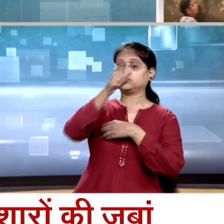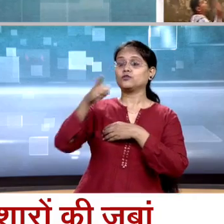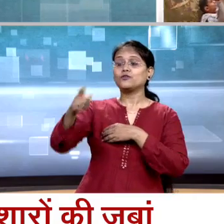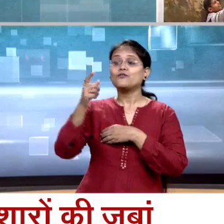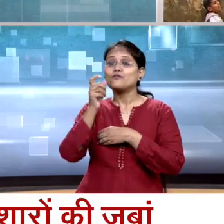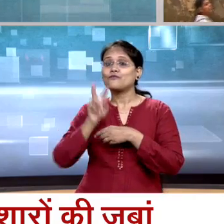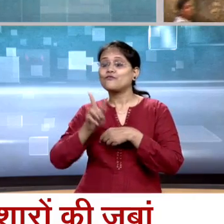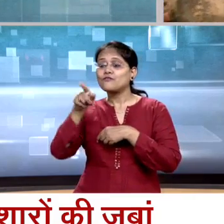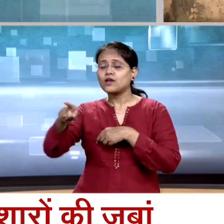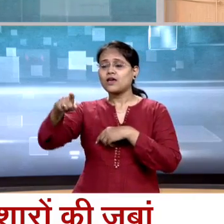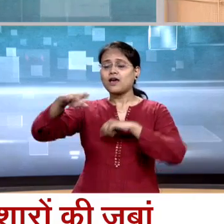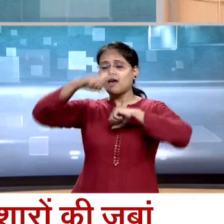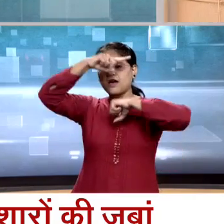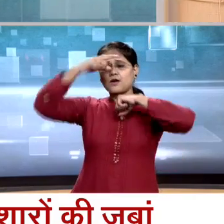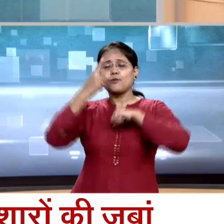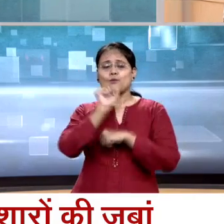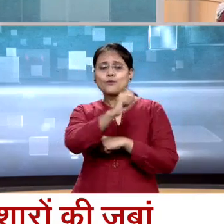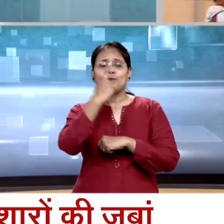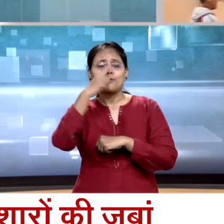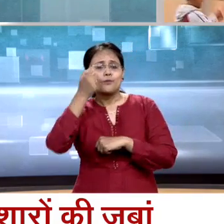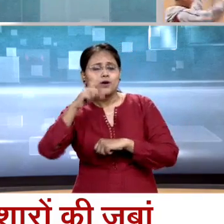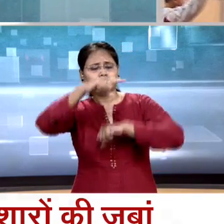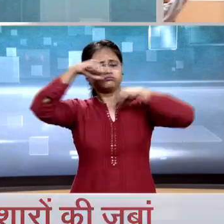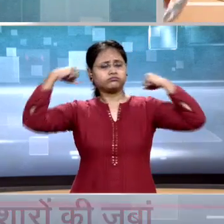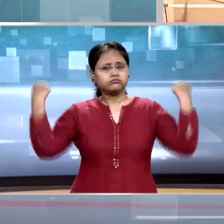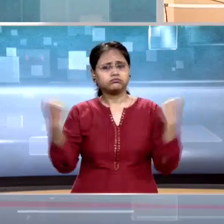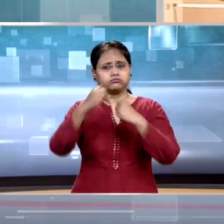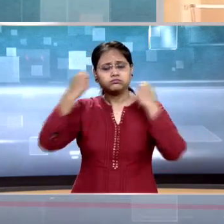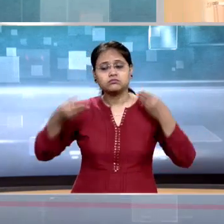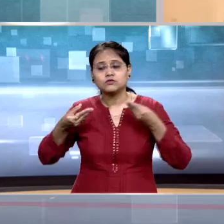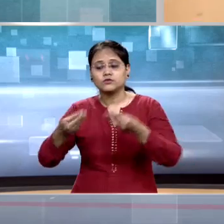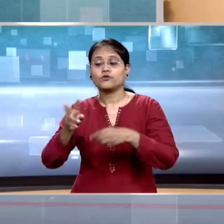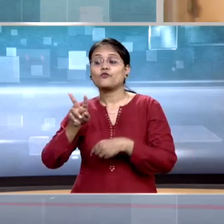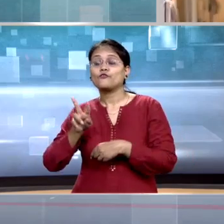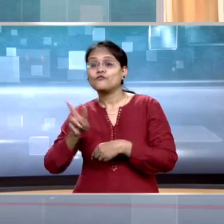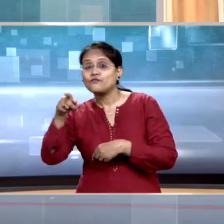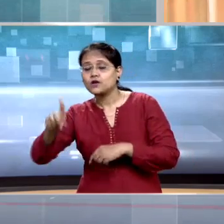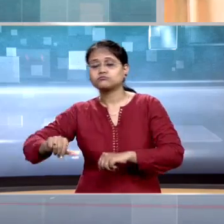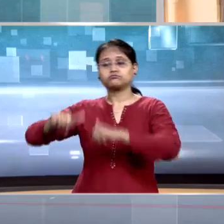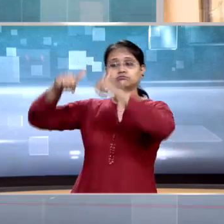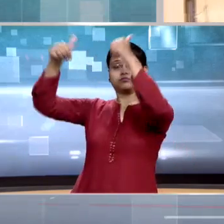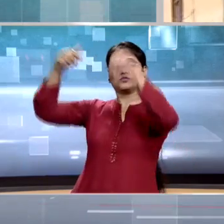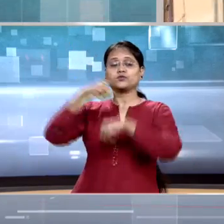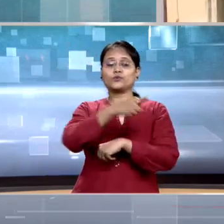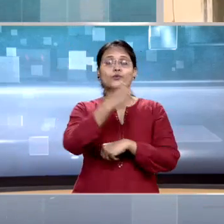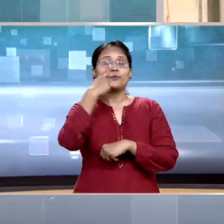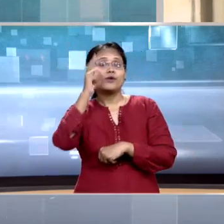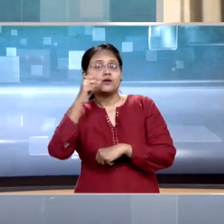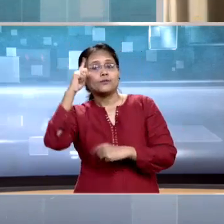पिता ने कोई कोर कसर नहीं छोड़ी है और विनायक की कामयाबी ही इनकी जिंदगी का लक्ष्य है।